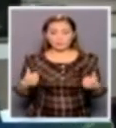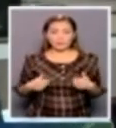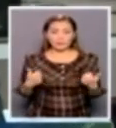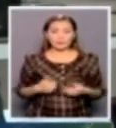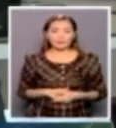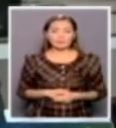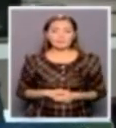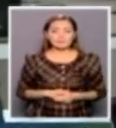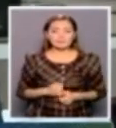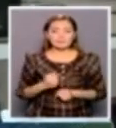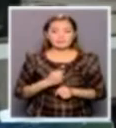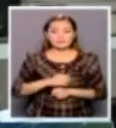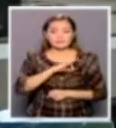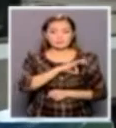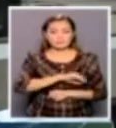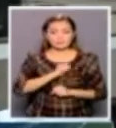сол өнімін